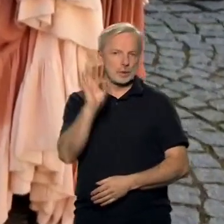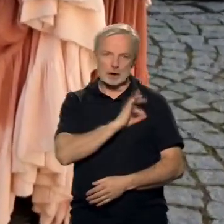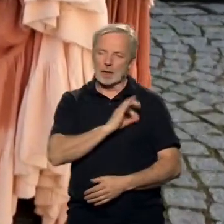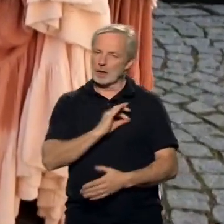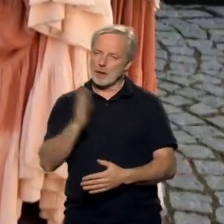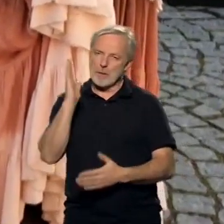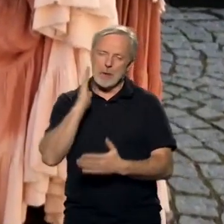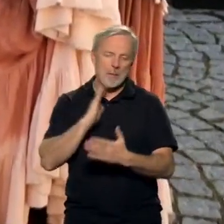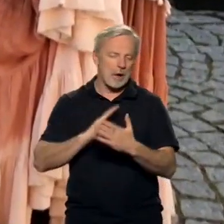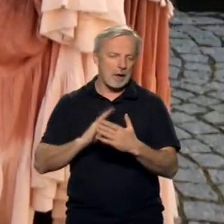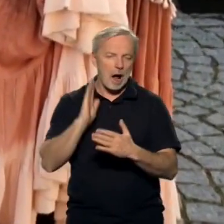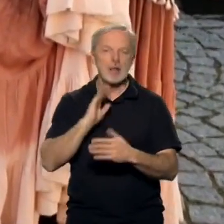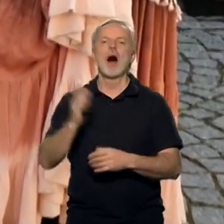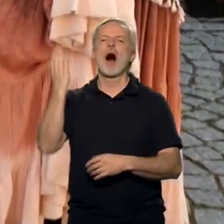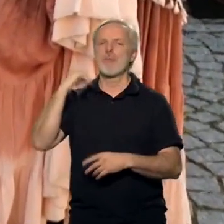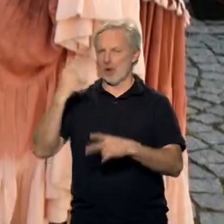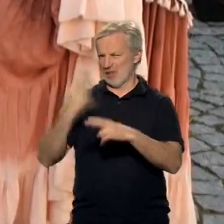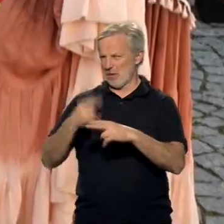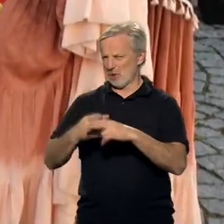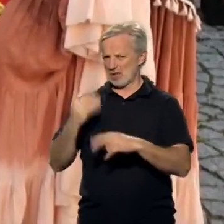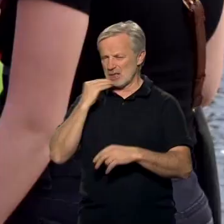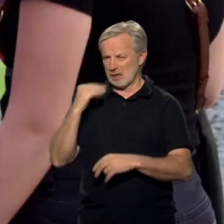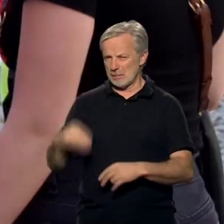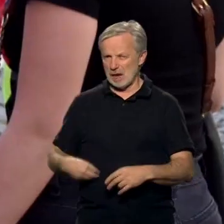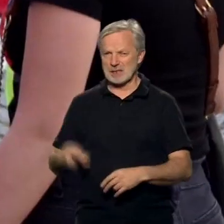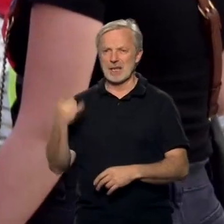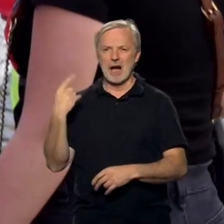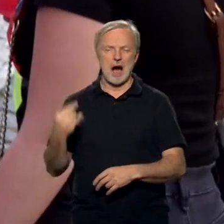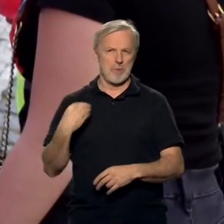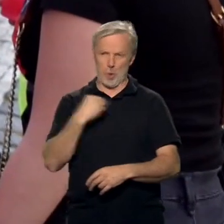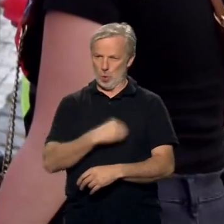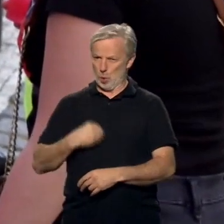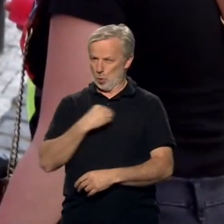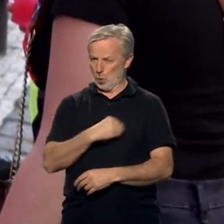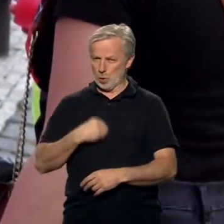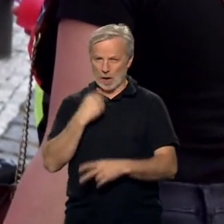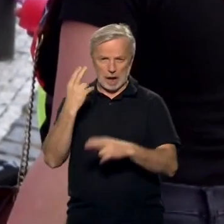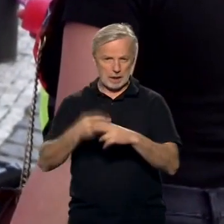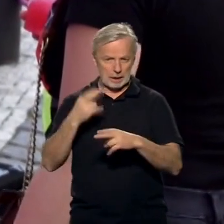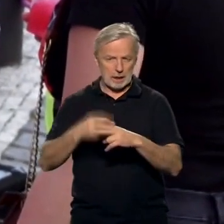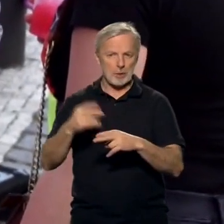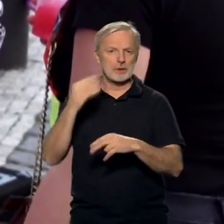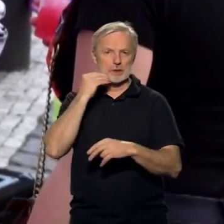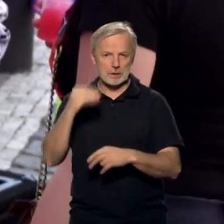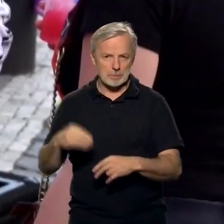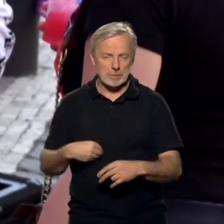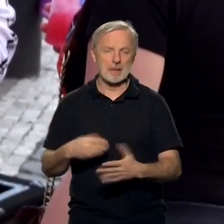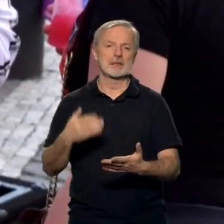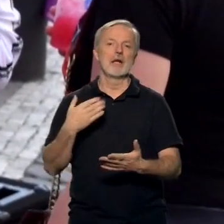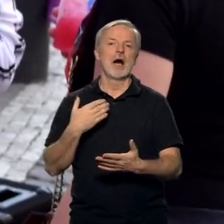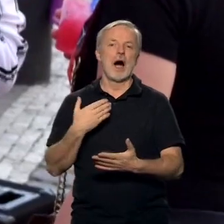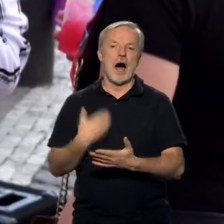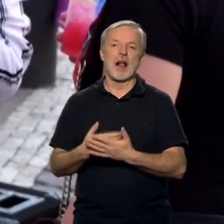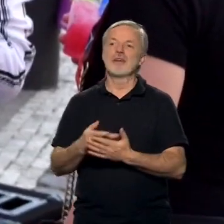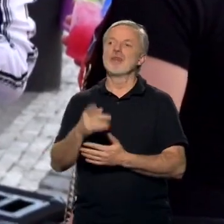nelevše, ale byl dost nemocný. Viděli jsme, čím si prochází zvíře, když je nemocný. U nás tu péči mělo, bohužel jsou zvířátka,